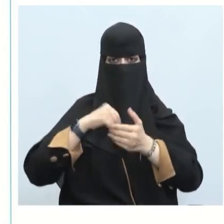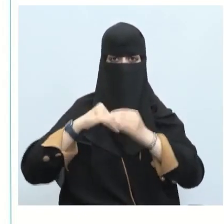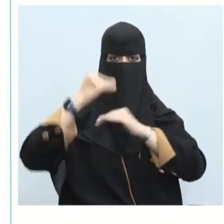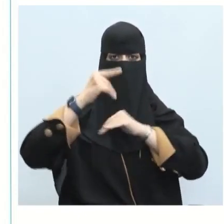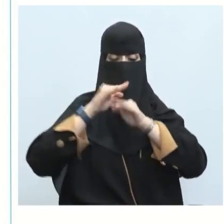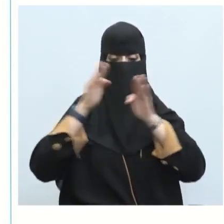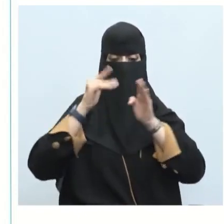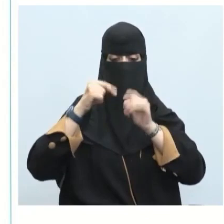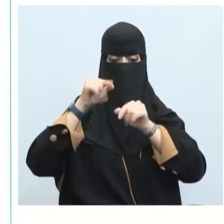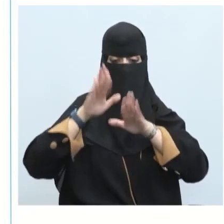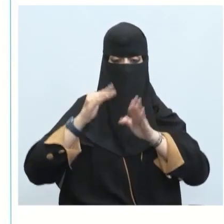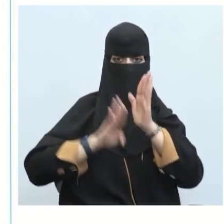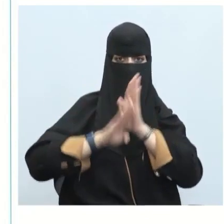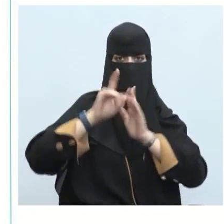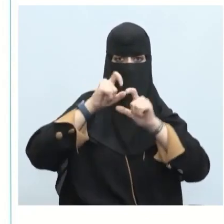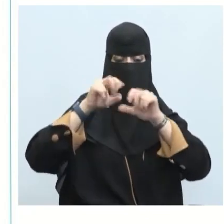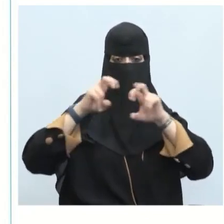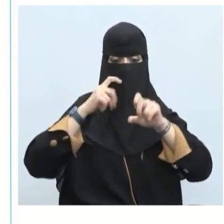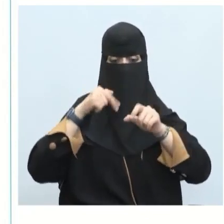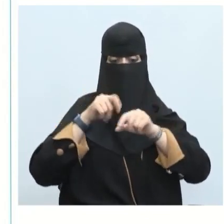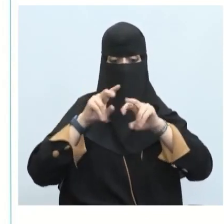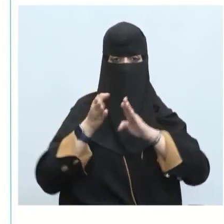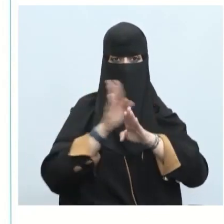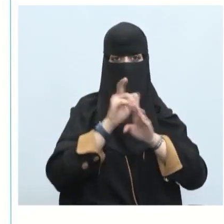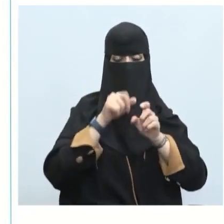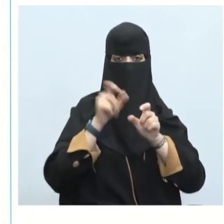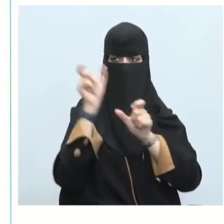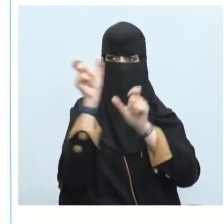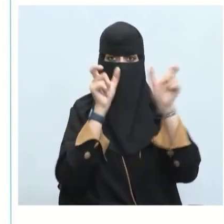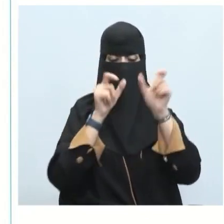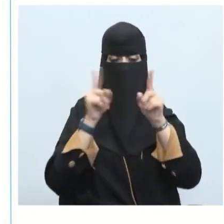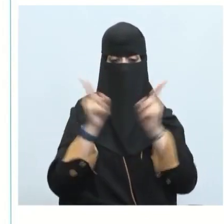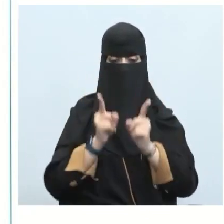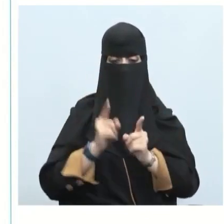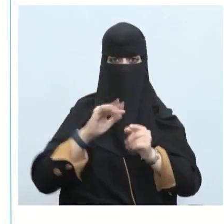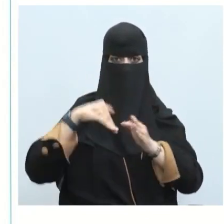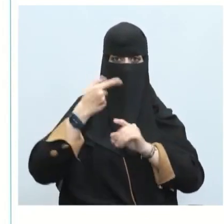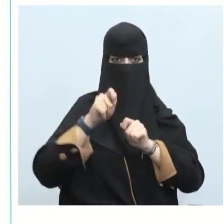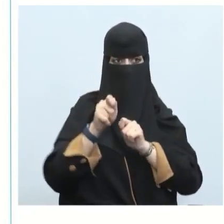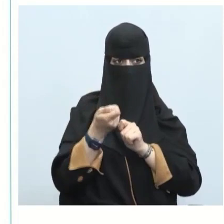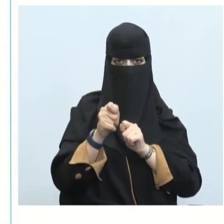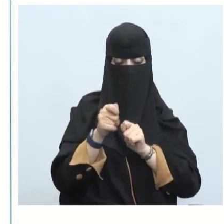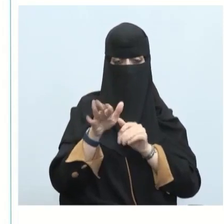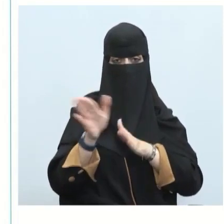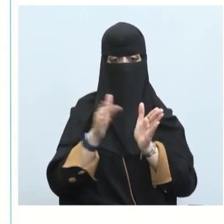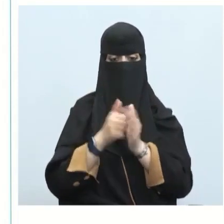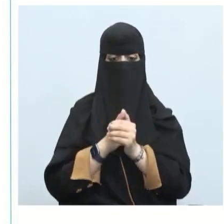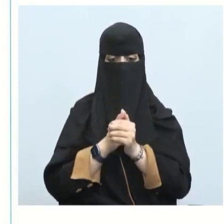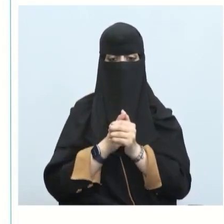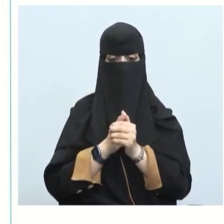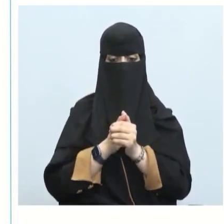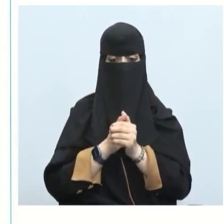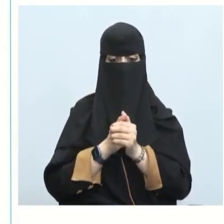مرتبه عاليه في نتائج محركات البحث عند البحث عن عبارات معينه او عند او بعض الكلمات